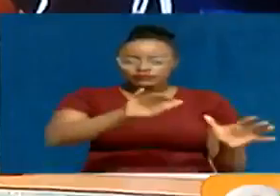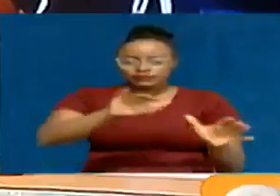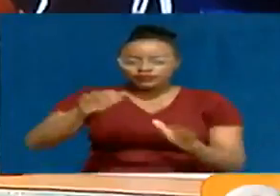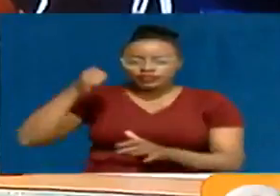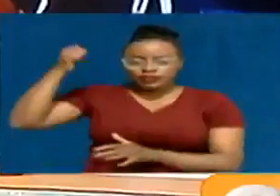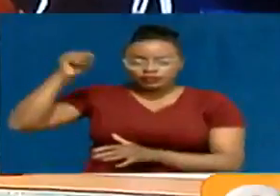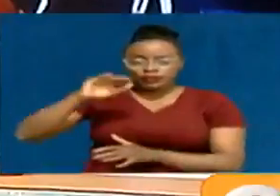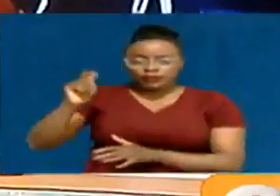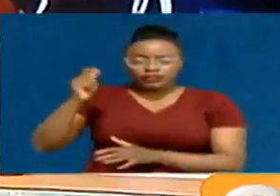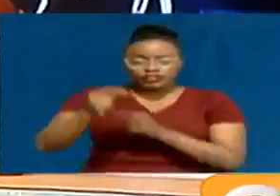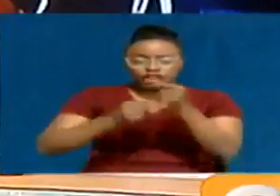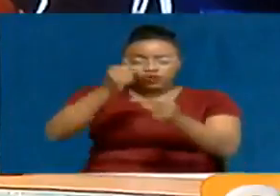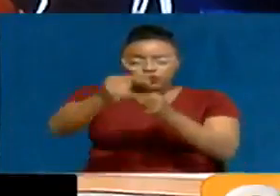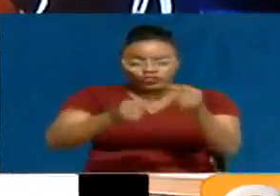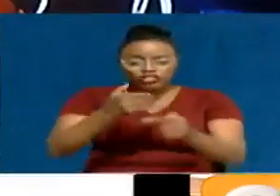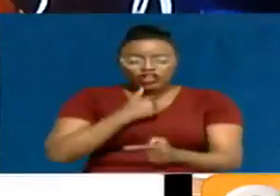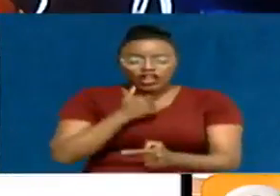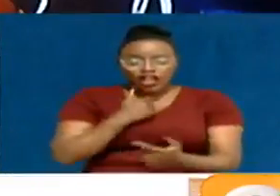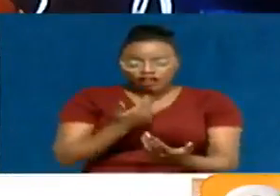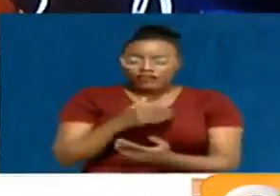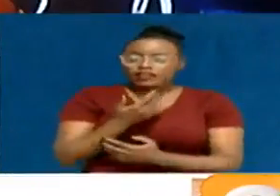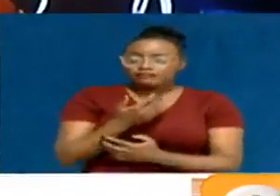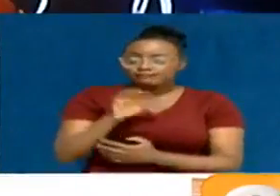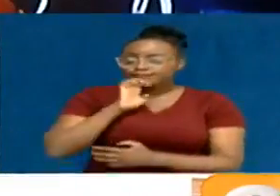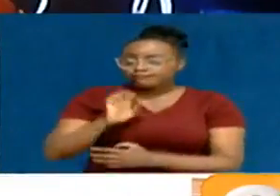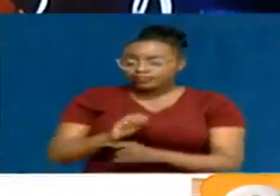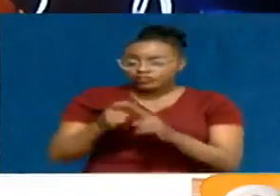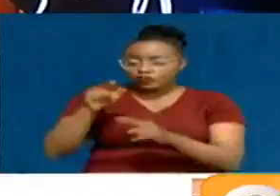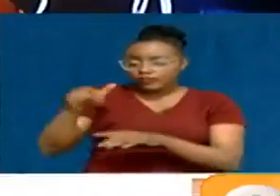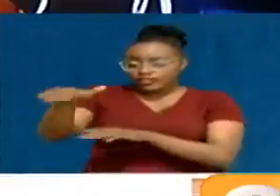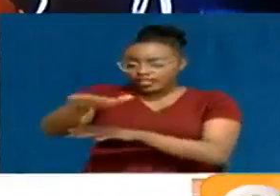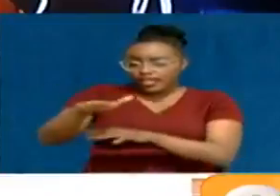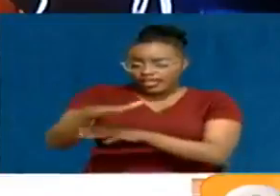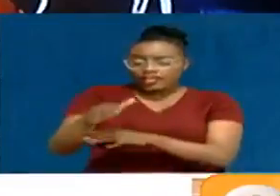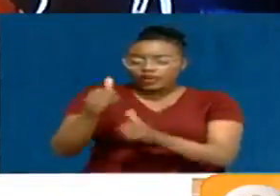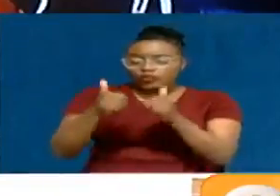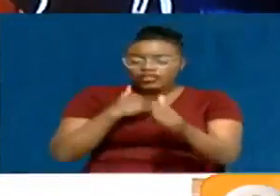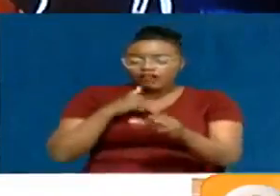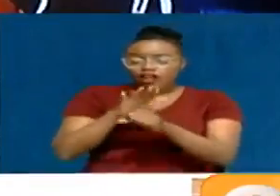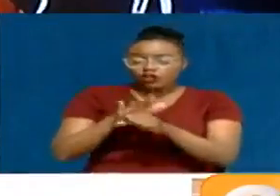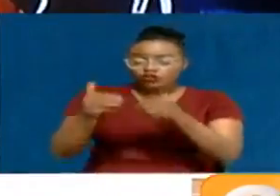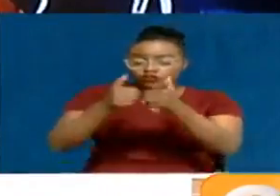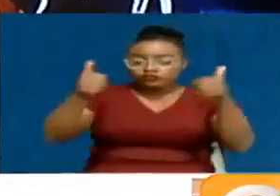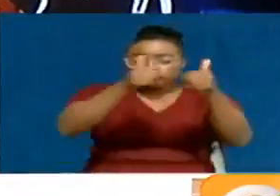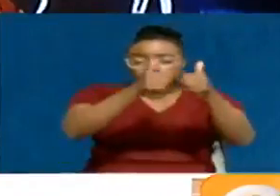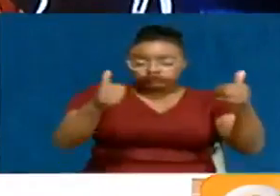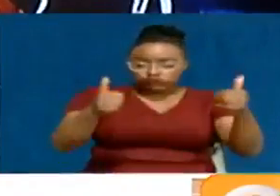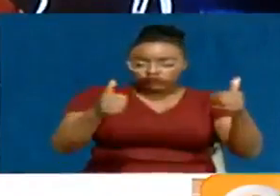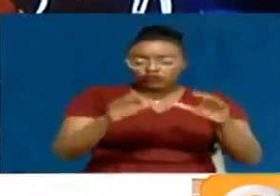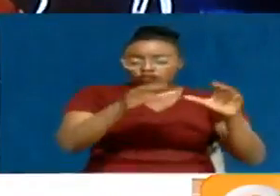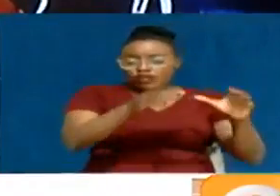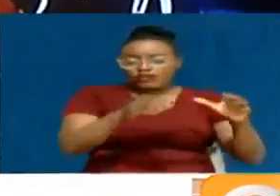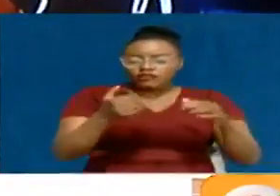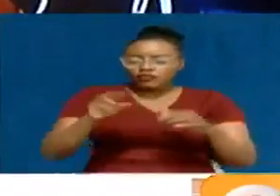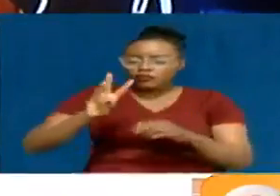Na huku siasa za Mlima Kenya zikizidi kuchacha, wazee wa vikundi kadhaa kutoka eneo hilo ambalo sasa linashuhudia mgawanyiko kati ya mashariki